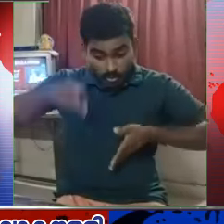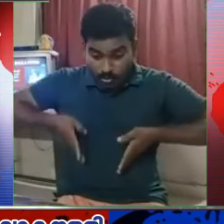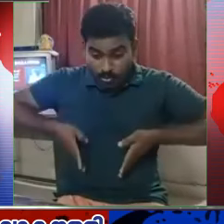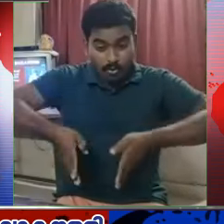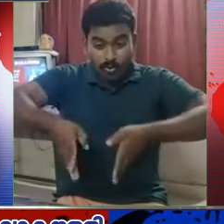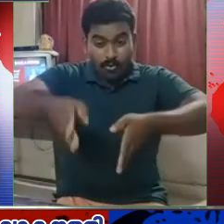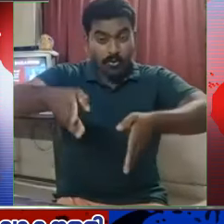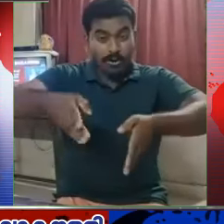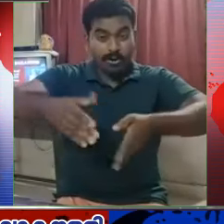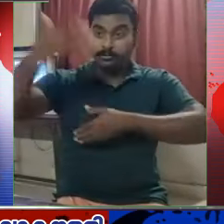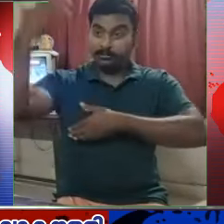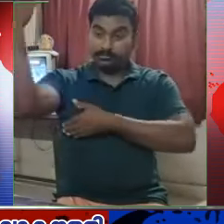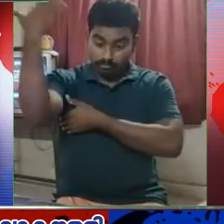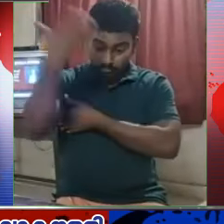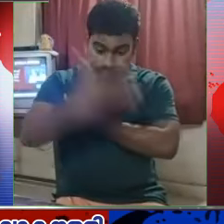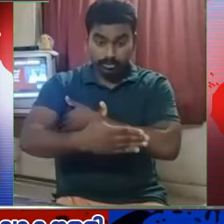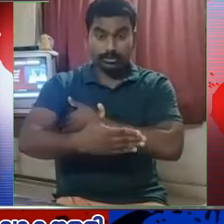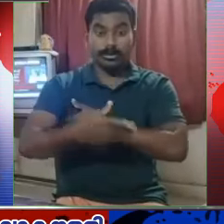അത്